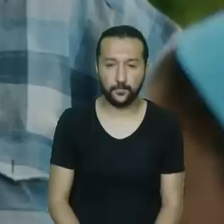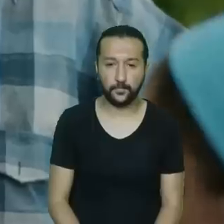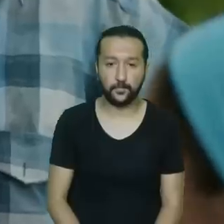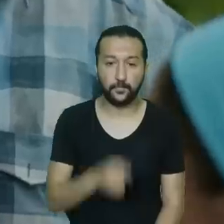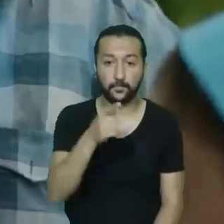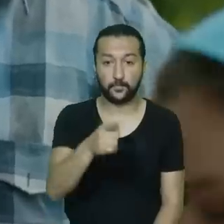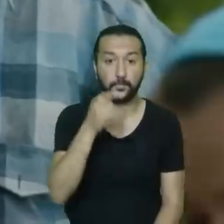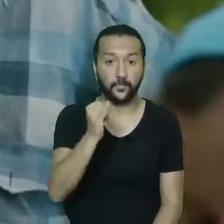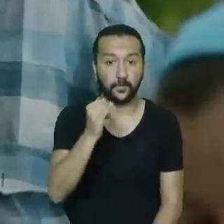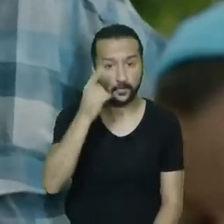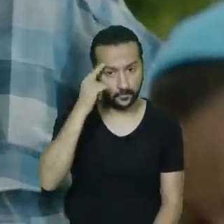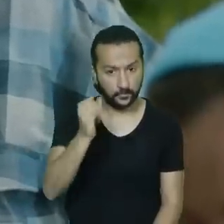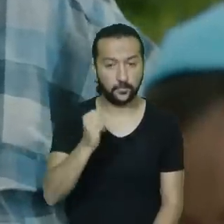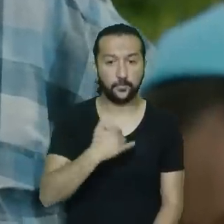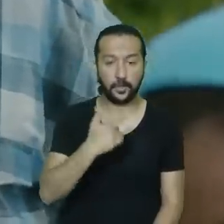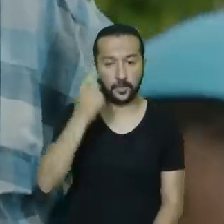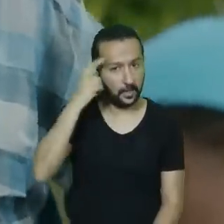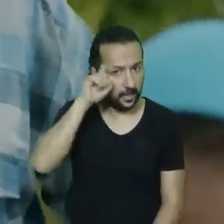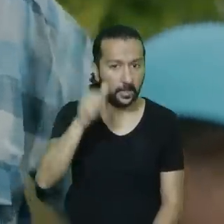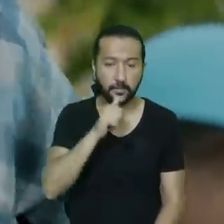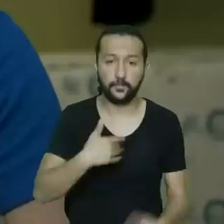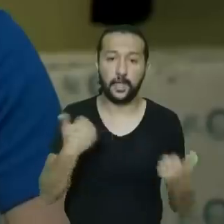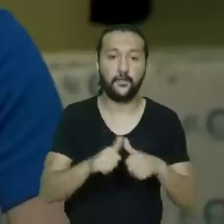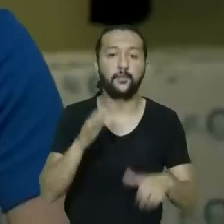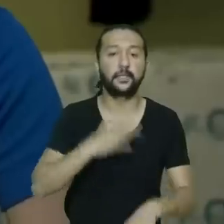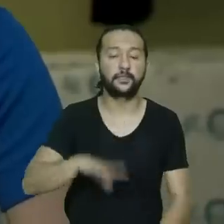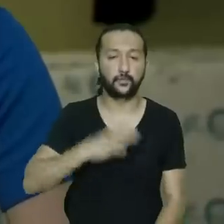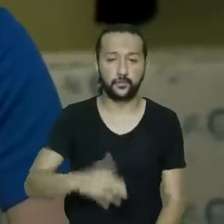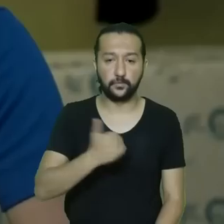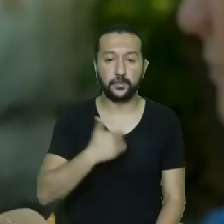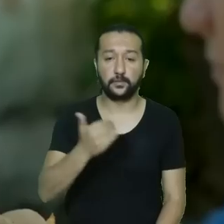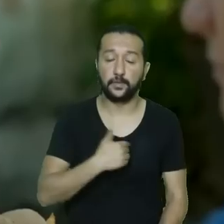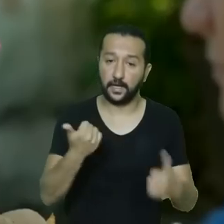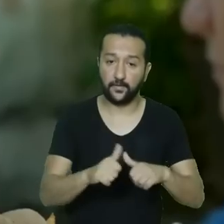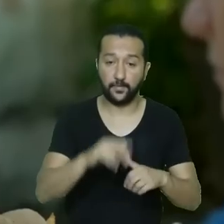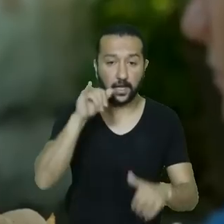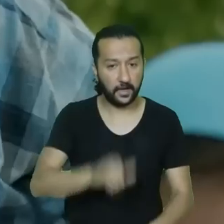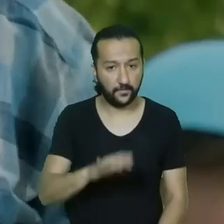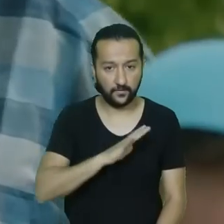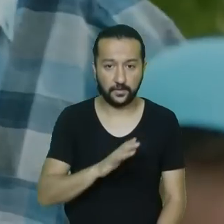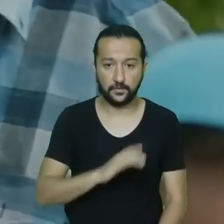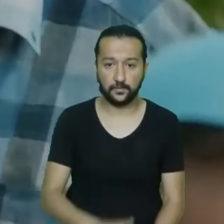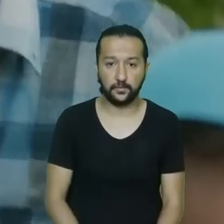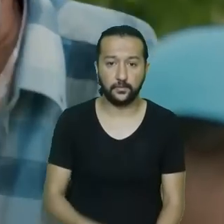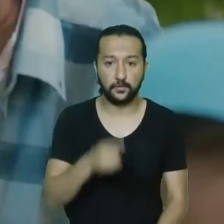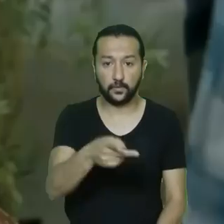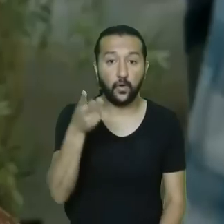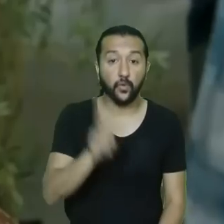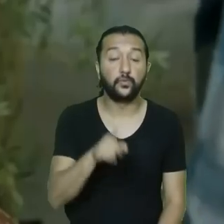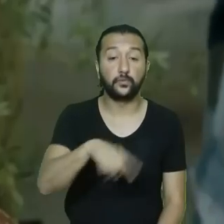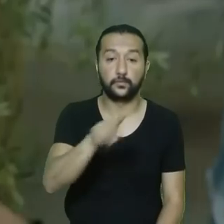vuracak gibi kaldırdı. 25 yaşında aklı başında adam ben. Evlencin. Benim evlenmek hakkım.